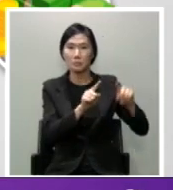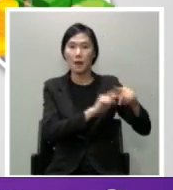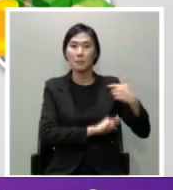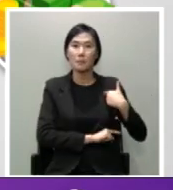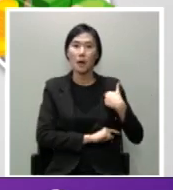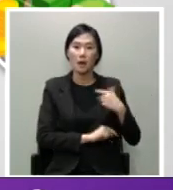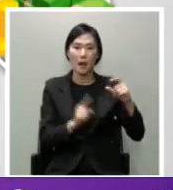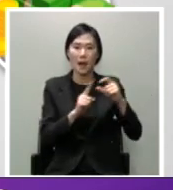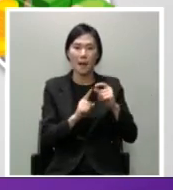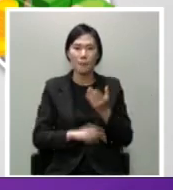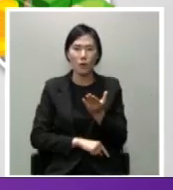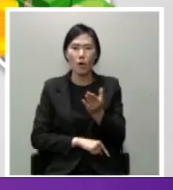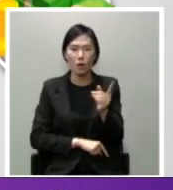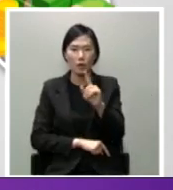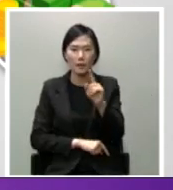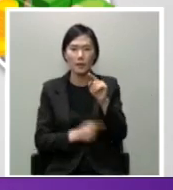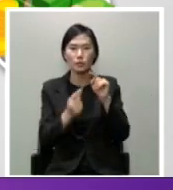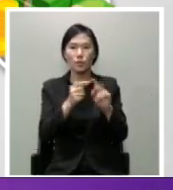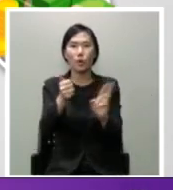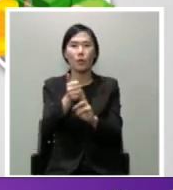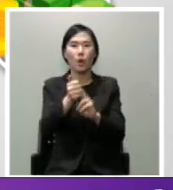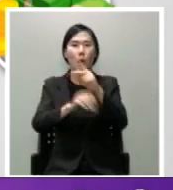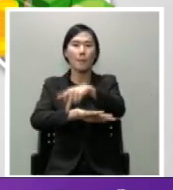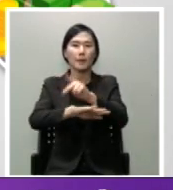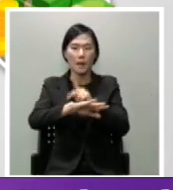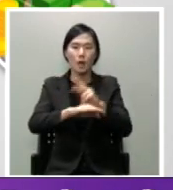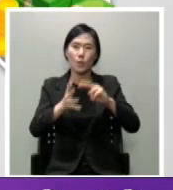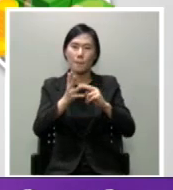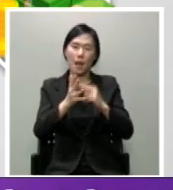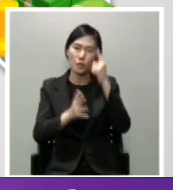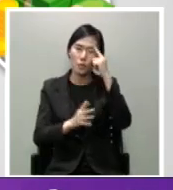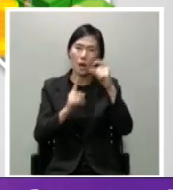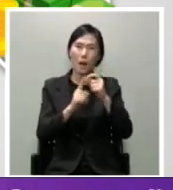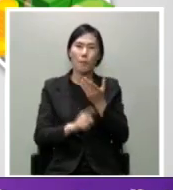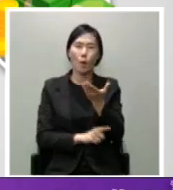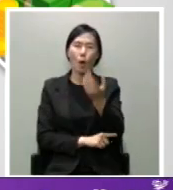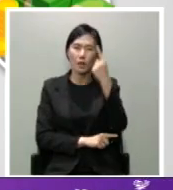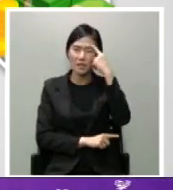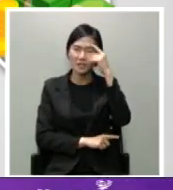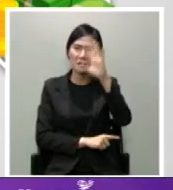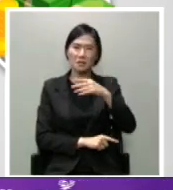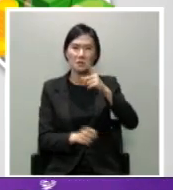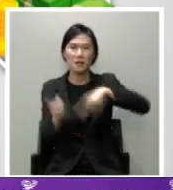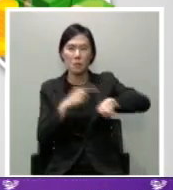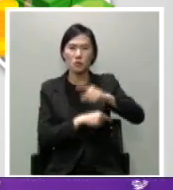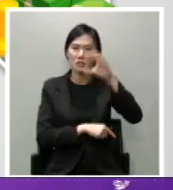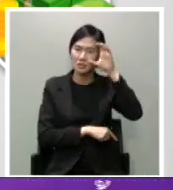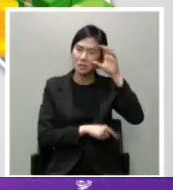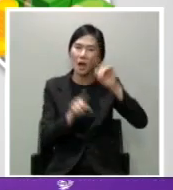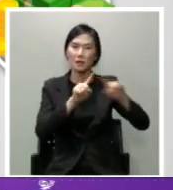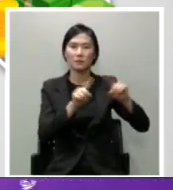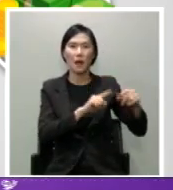คำร้องของฟิลิปมอริสจึงมีน้ำหนักที่จะต้องพูดอะไรกันสักอย่างหนึ่